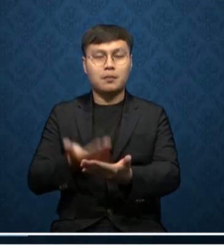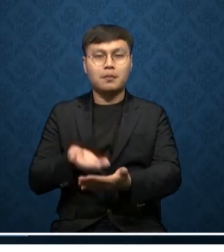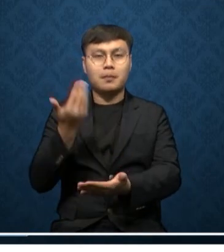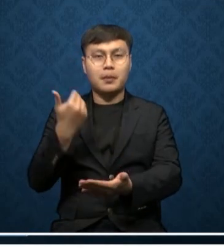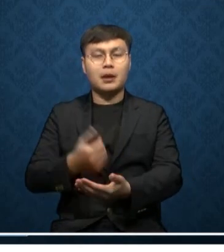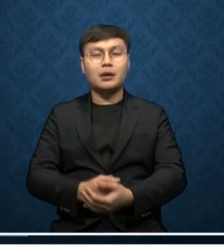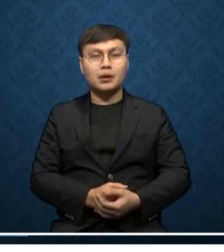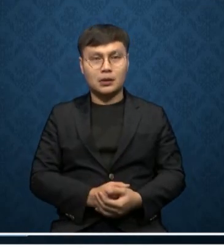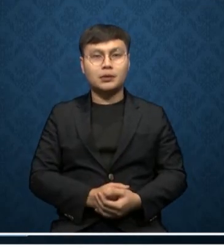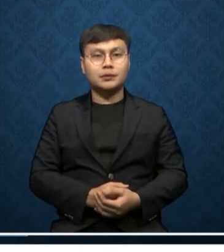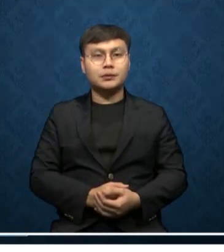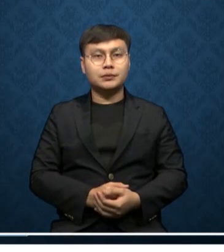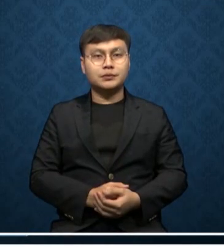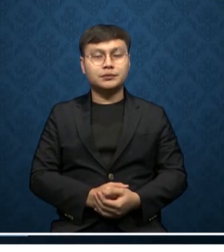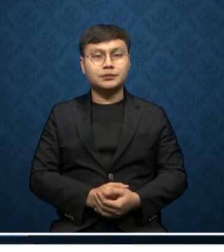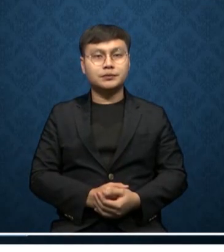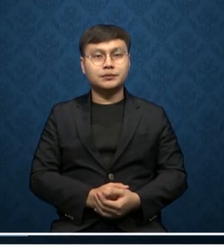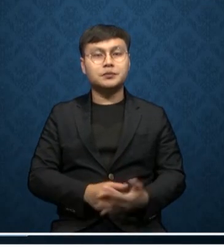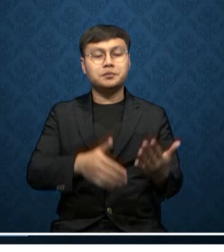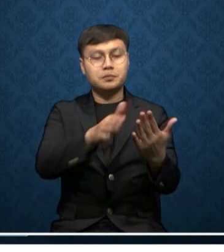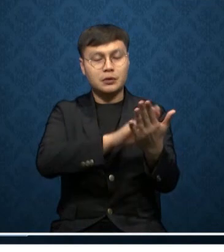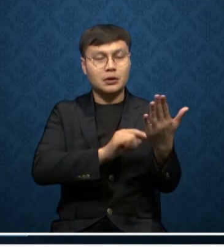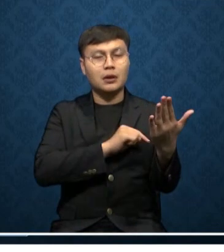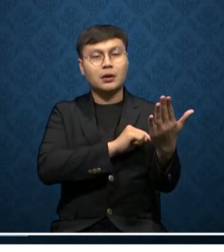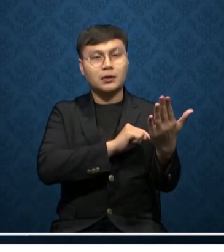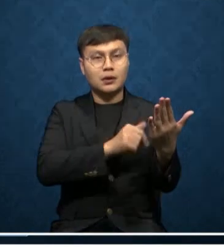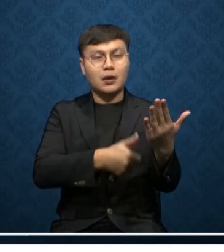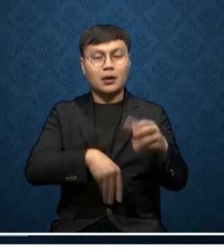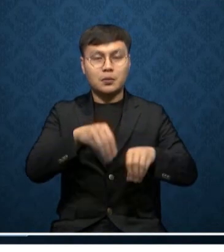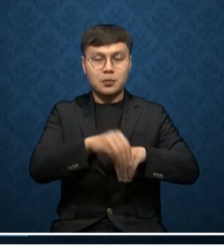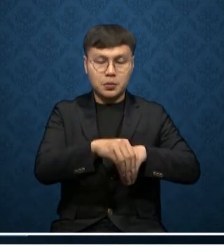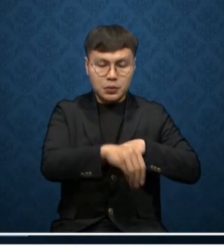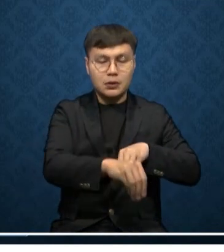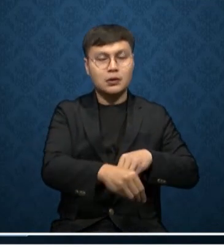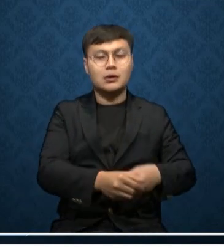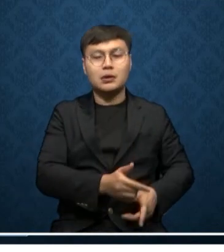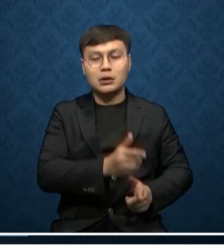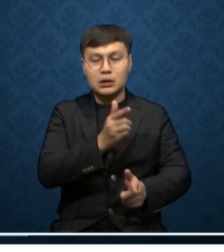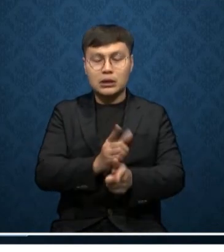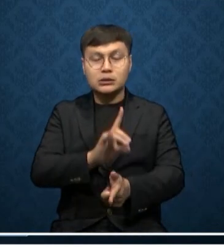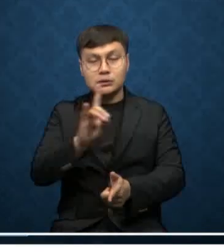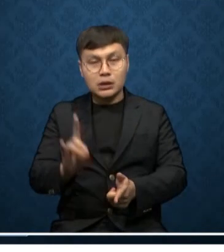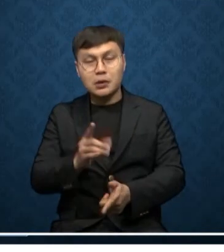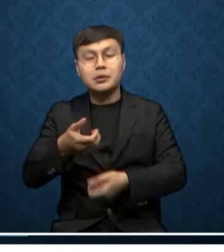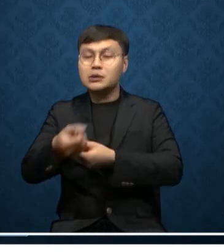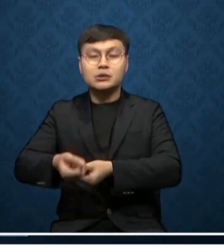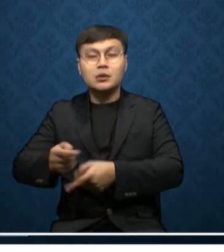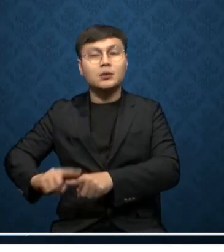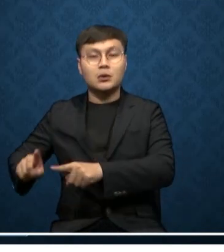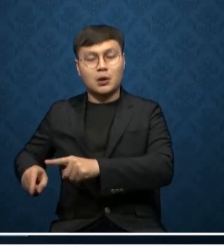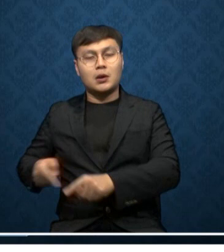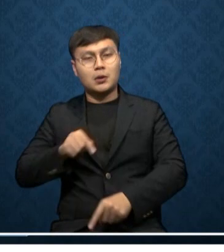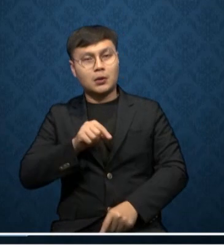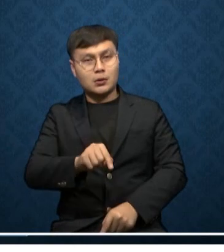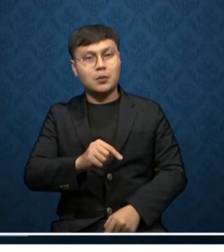ทการเกษตรที่เหมาะสมในแต่ละพื้นที่อาจจะเป็นการปลูกพืชเลี้ยงสัตว์หรือกิจกรรมอื่นด้านการเกษตรก็ตามสิ่งเหล่านี้ผมคิดว่า